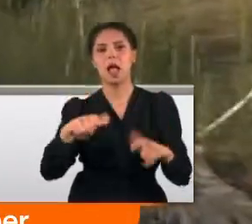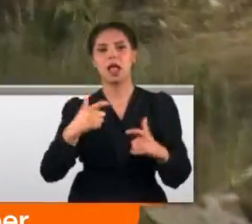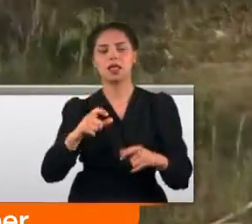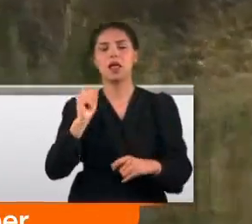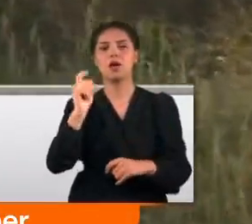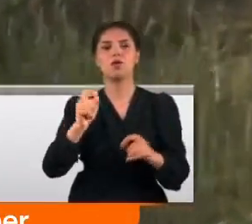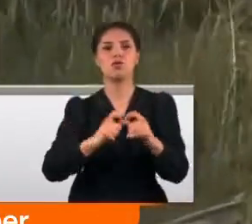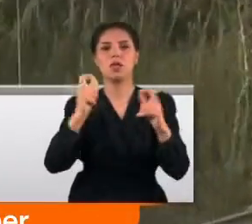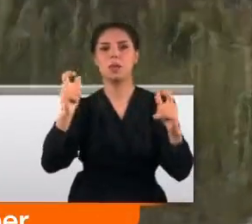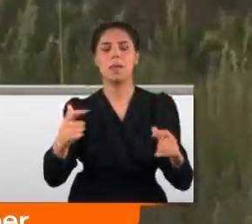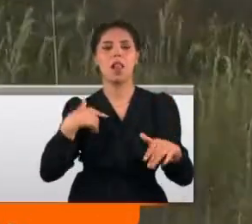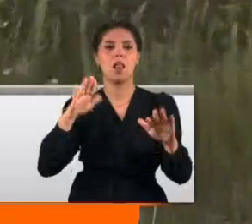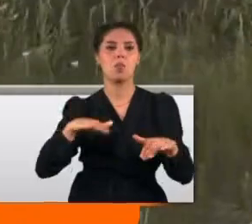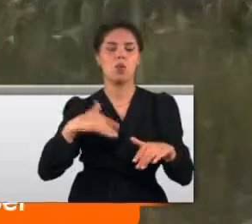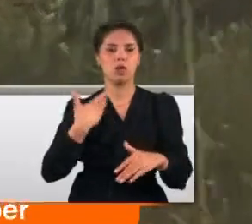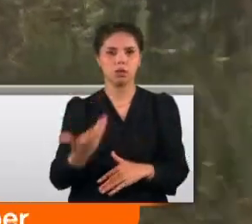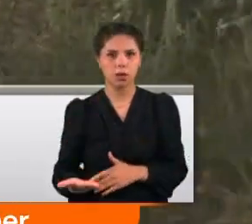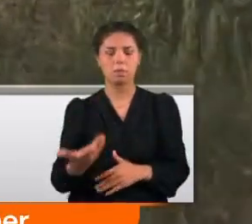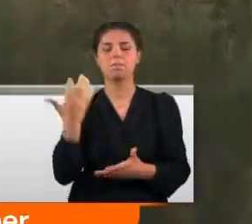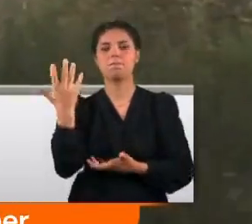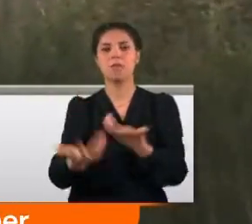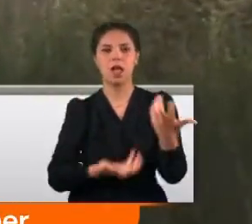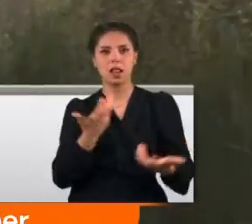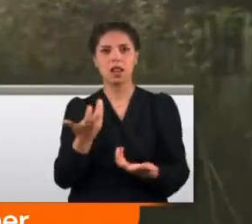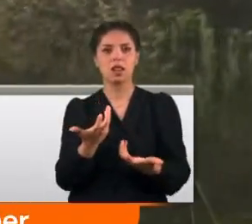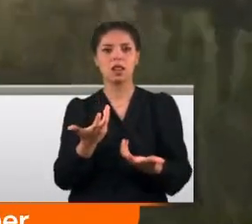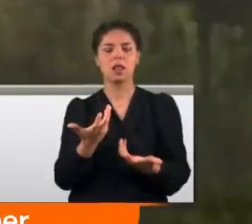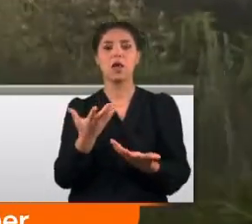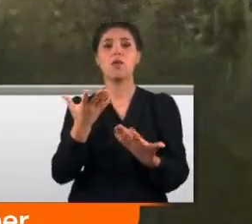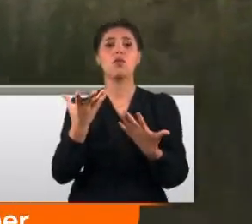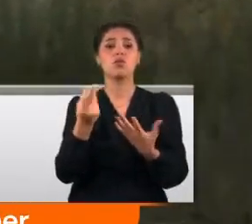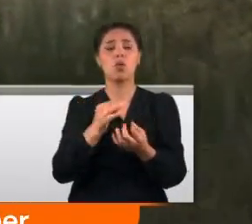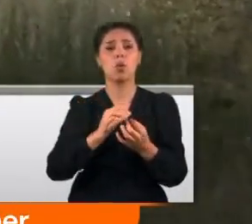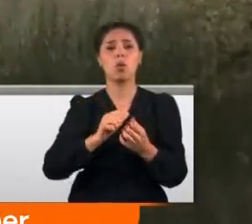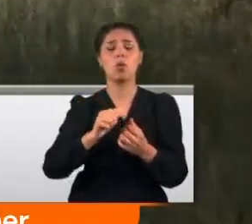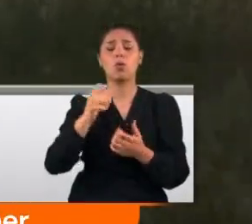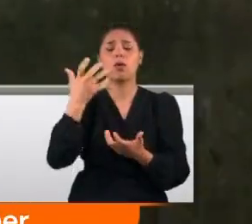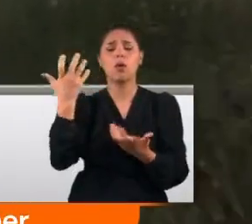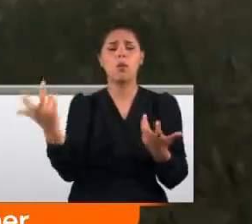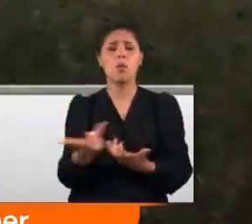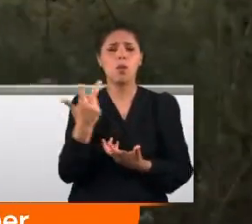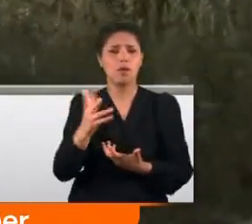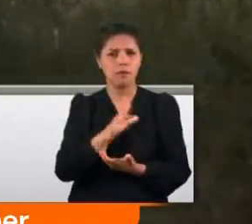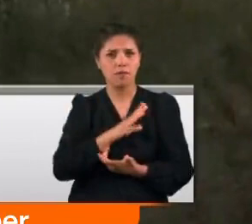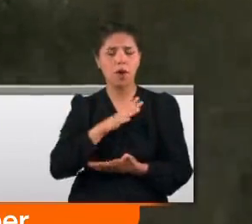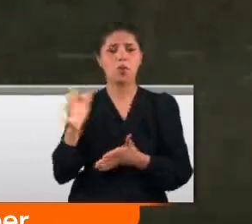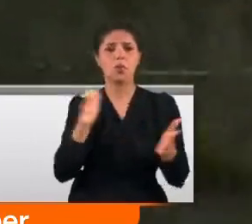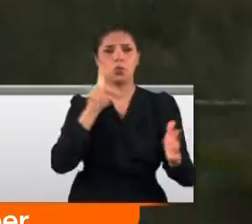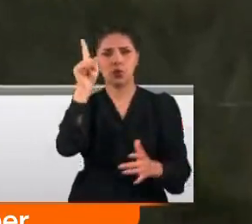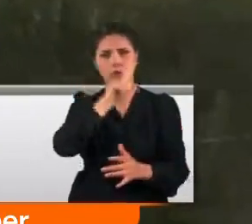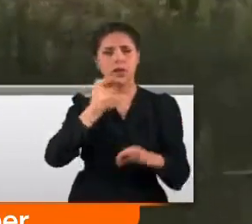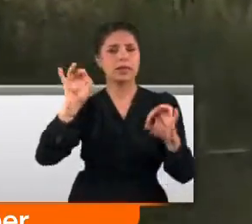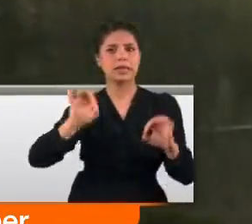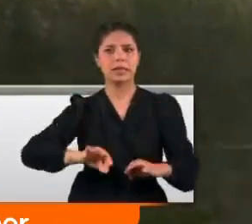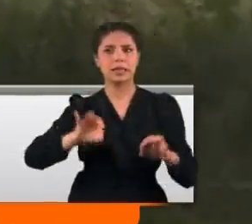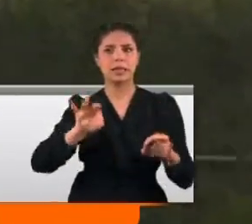Belen ilçesindeyiz ve görüyorsunuz alevler onlarca metre yükselebiliyor rüzgarın etkisiyle. Şu